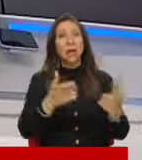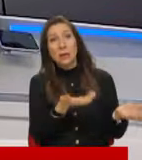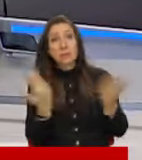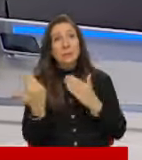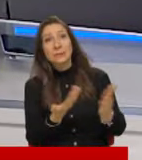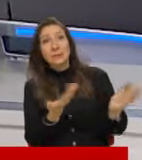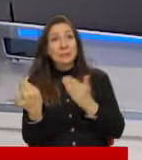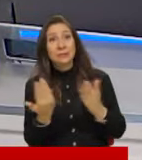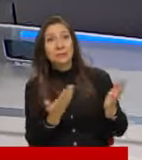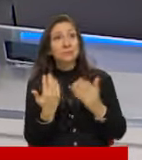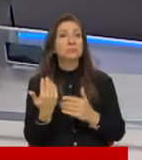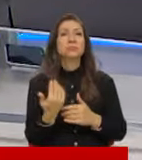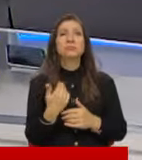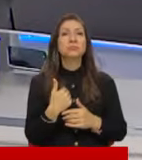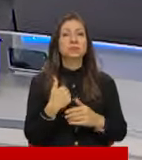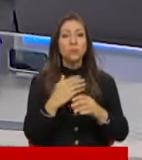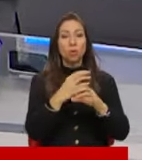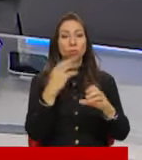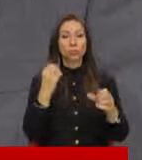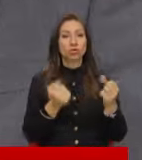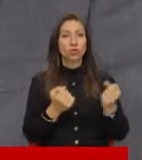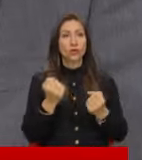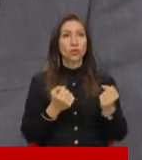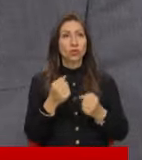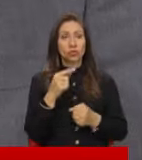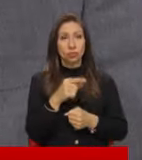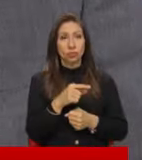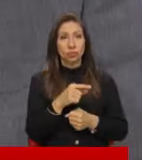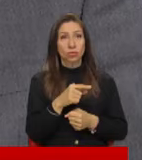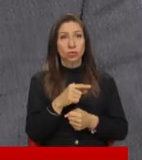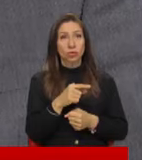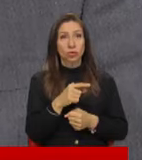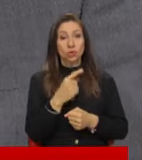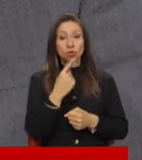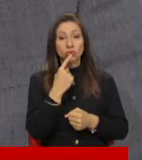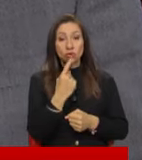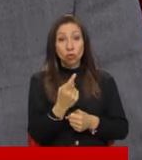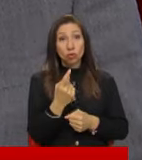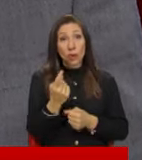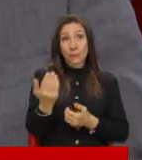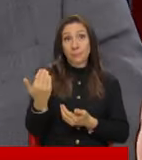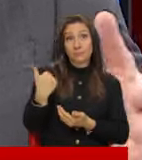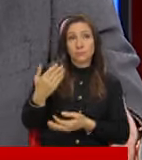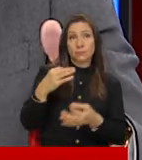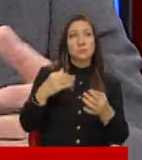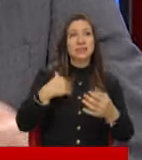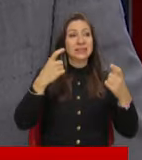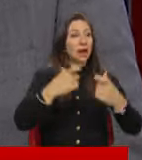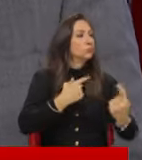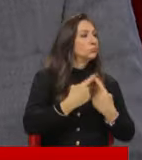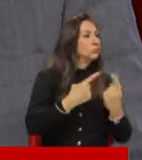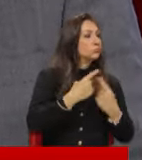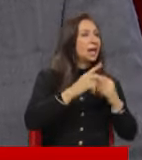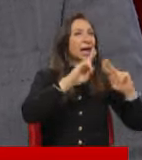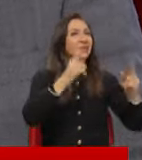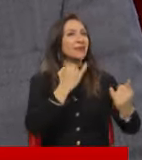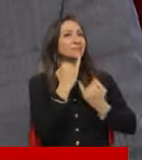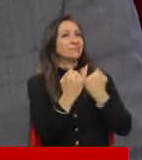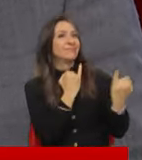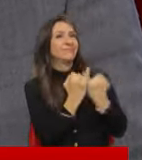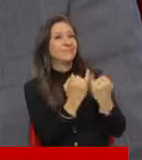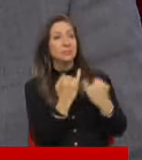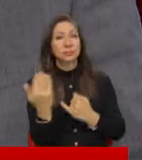istiyorlar ama bizim otobüsümüz şoförünün sözüyle ifade ediyorum çünkü biz sahada esnaf ziyareti